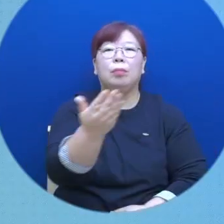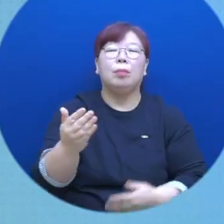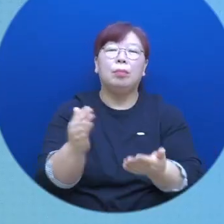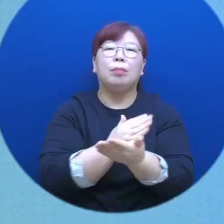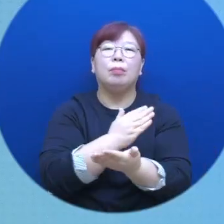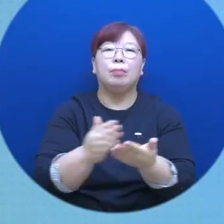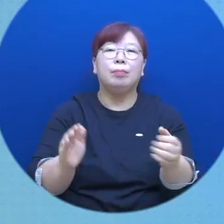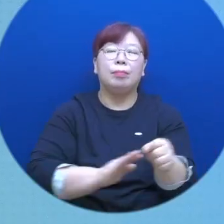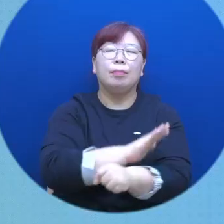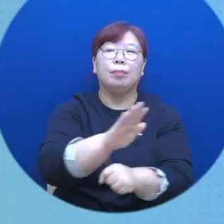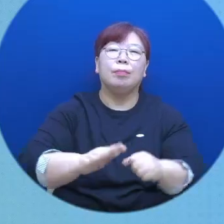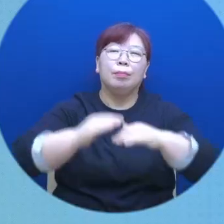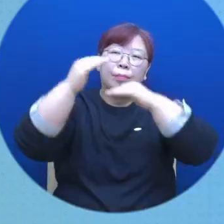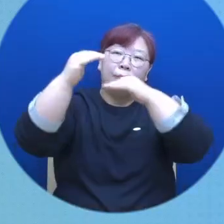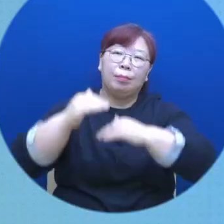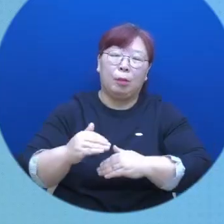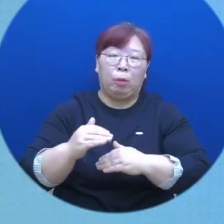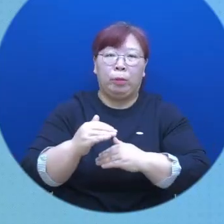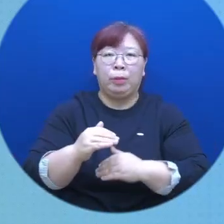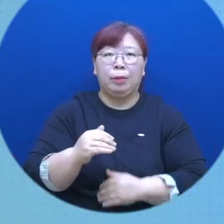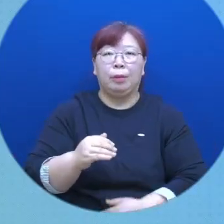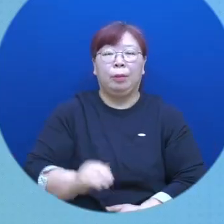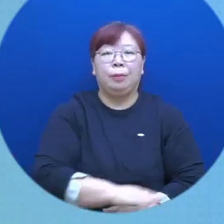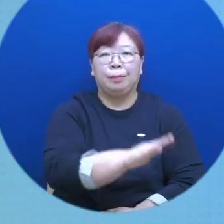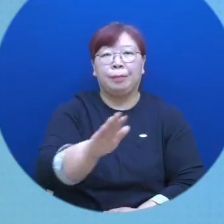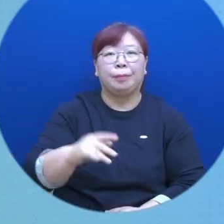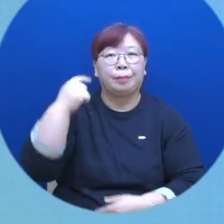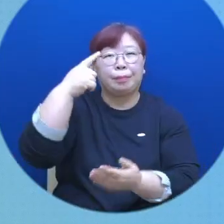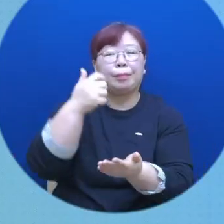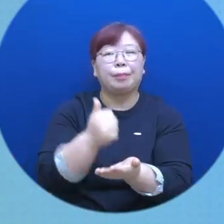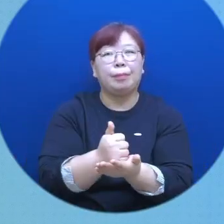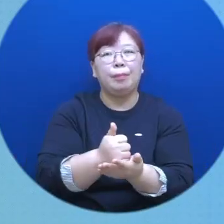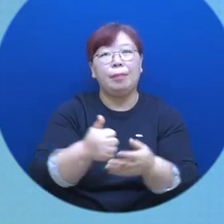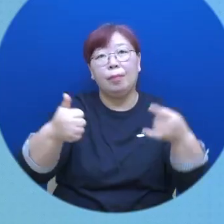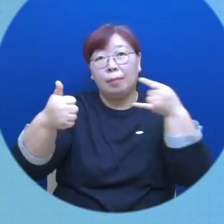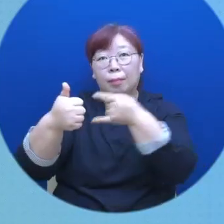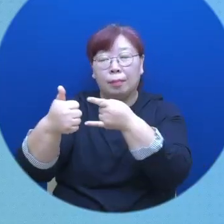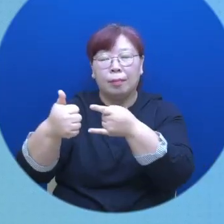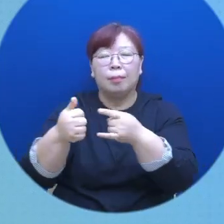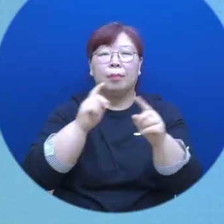사랑의 내용을 우리 한국 목사님들에게 말씀해 주었어요.